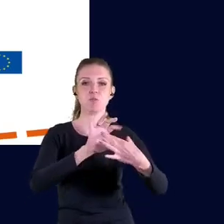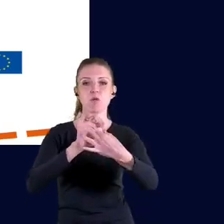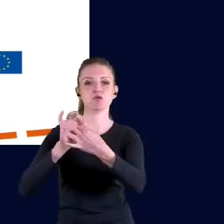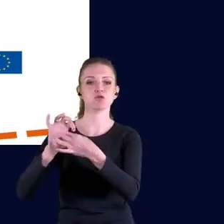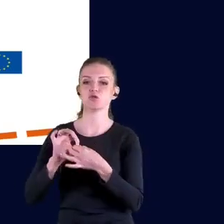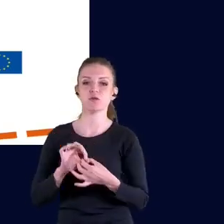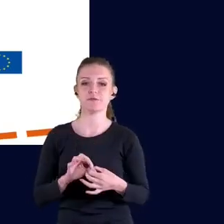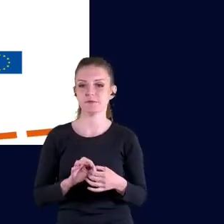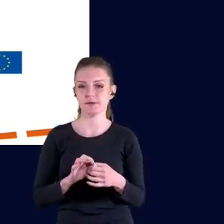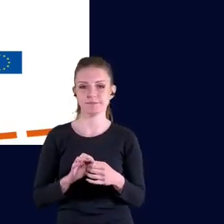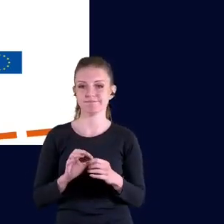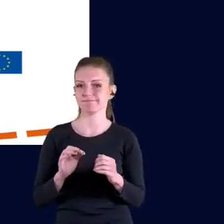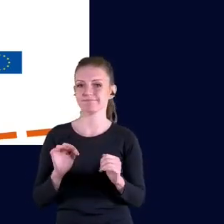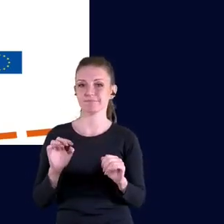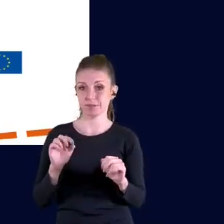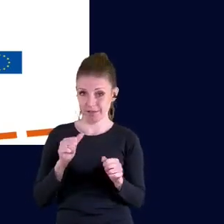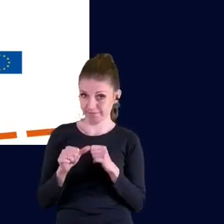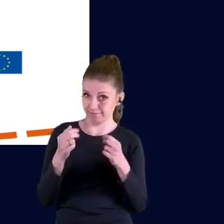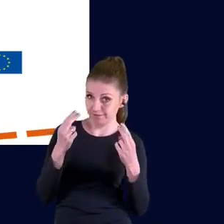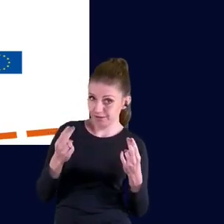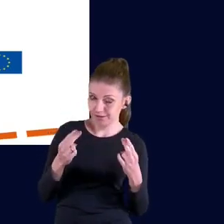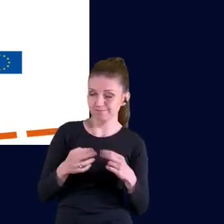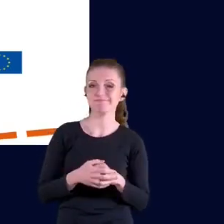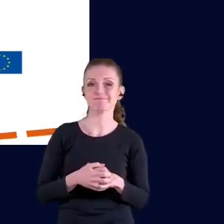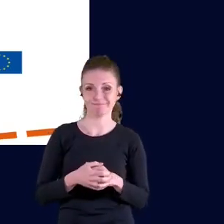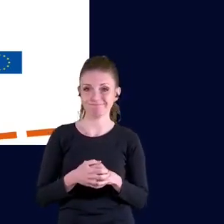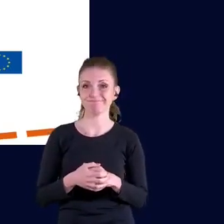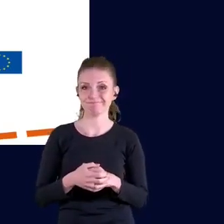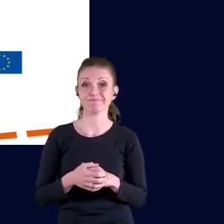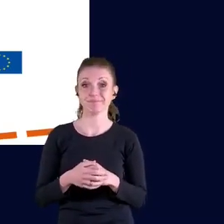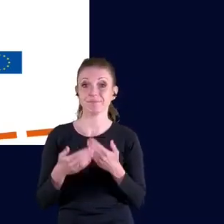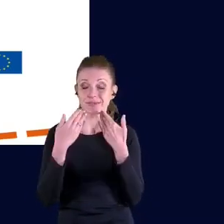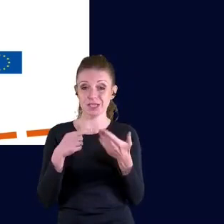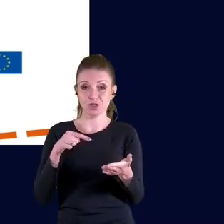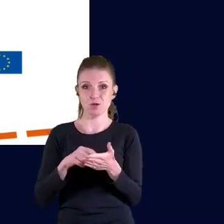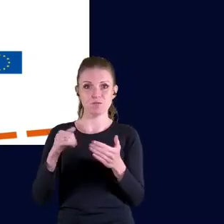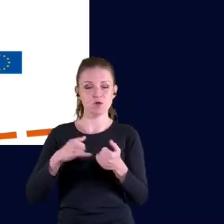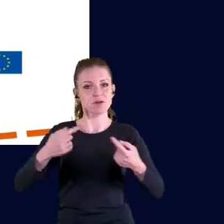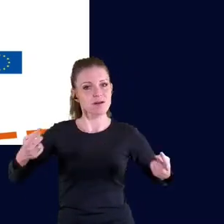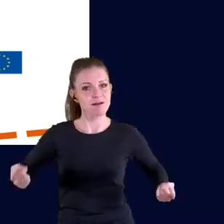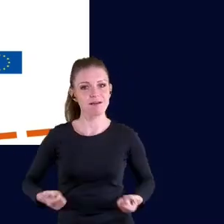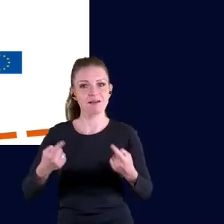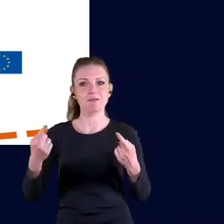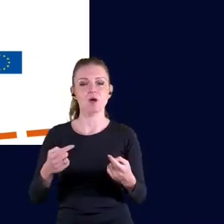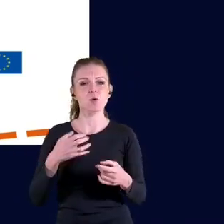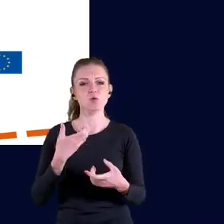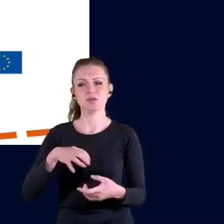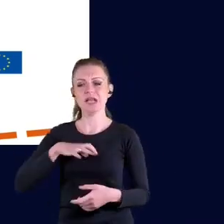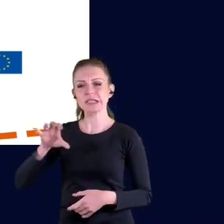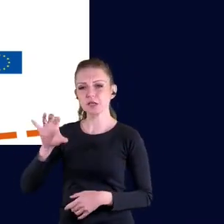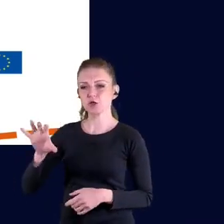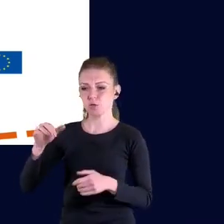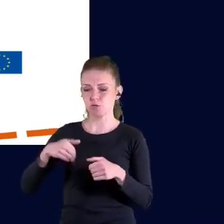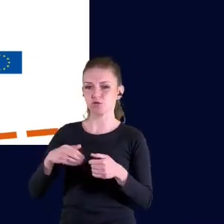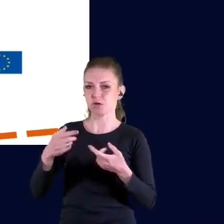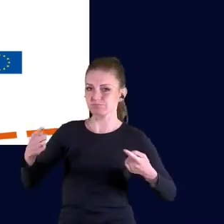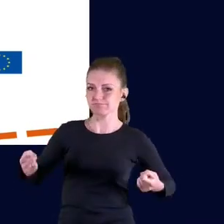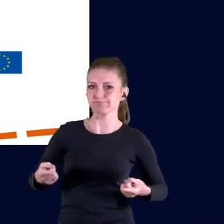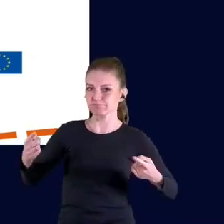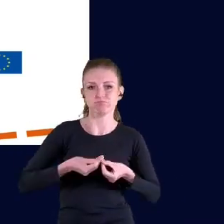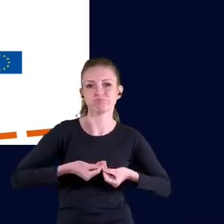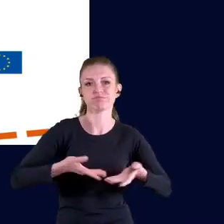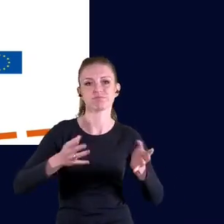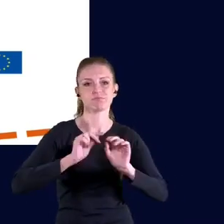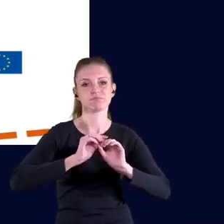media społecznościowe są jednym ze sposobów na skuteczną promocji zasobów oraz usług bibliotecznych obecnie